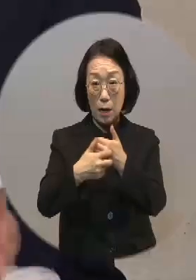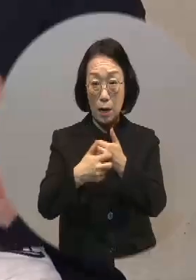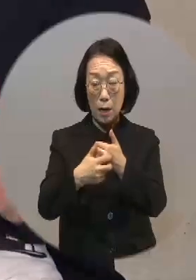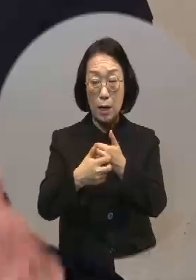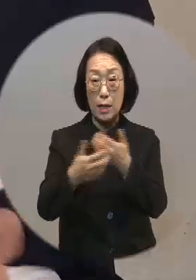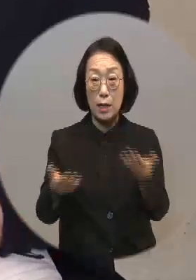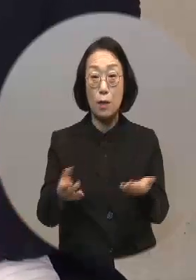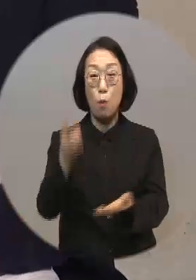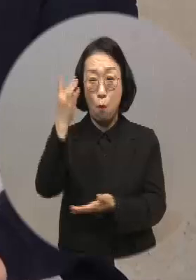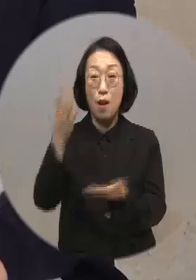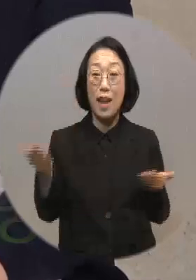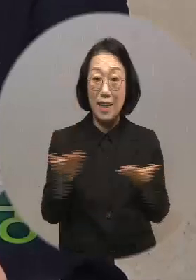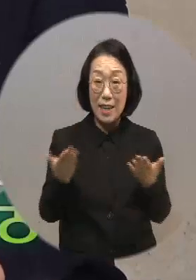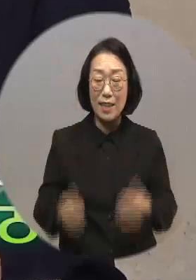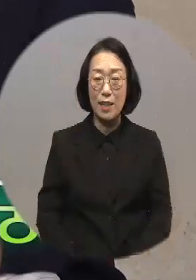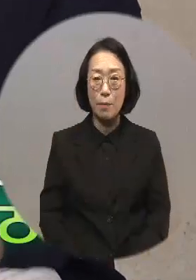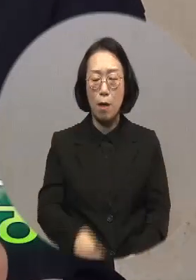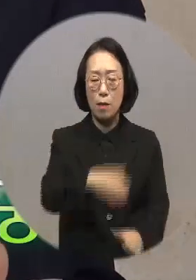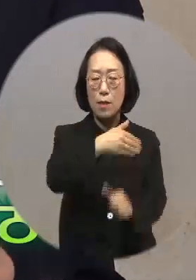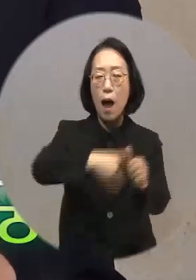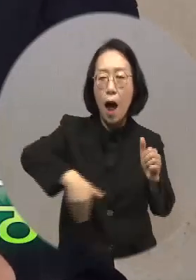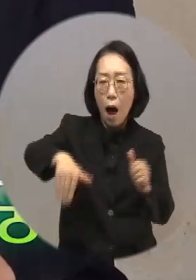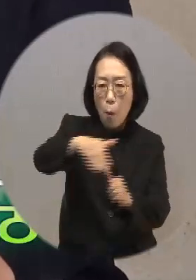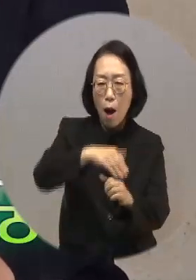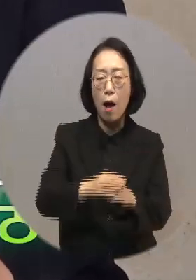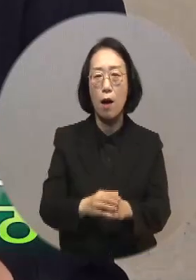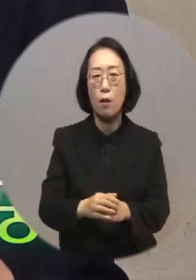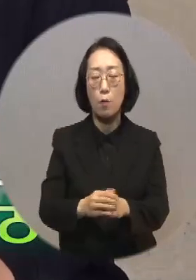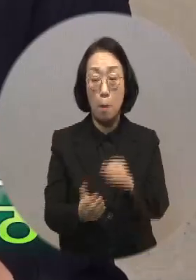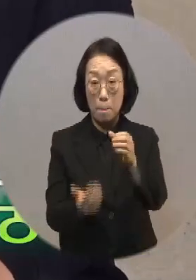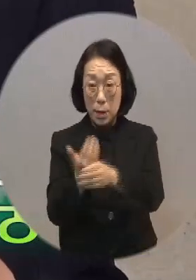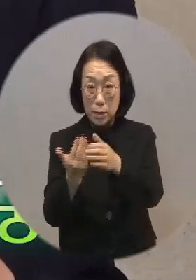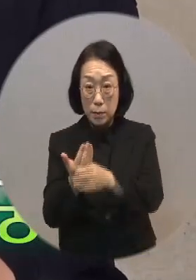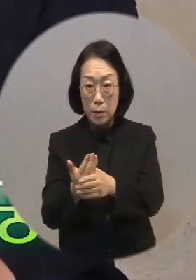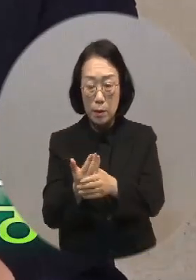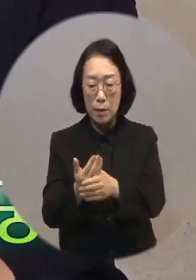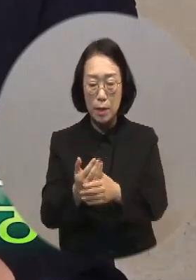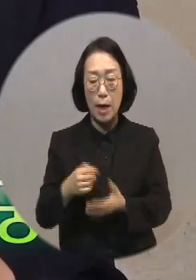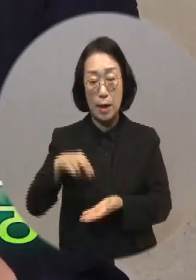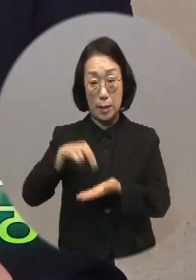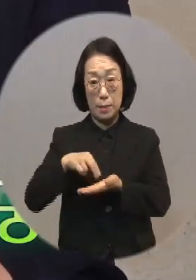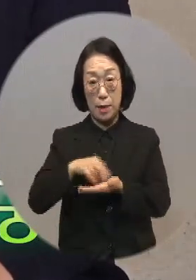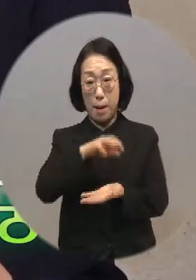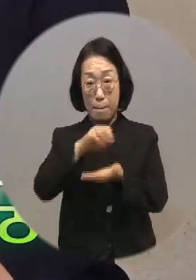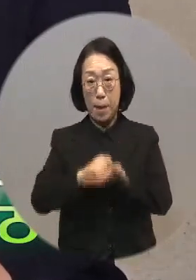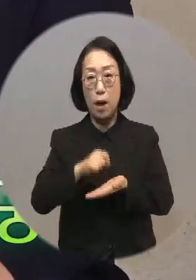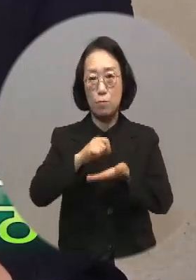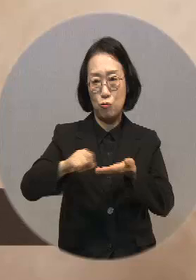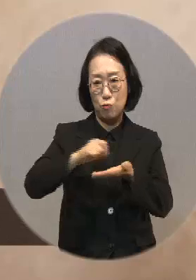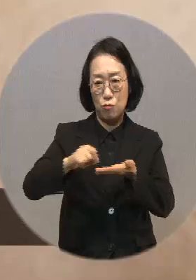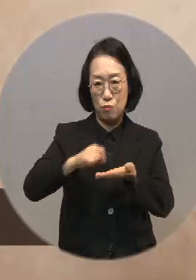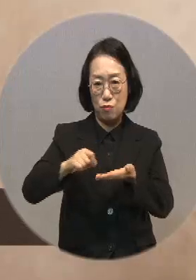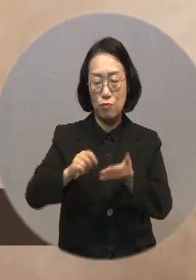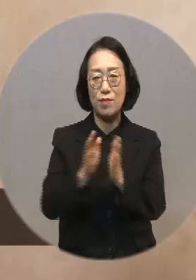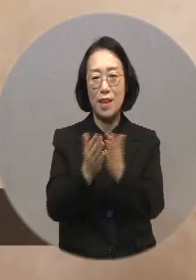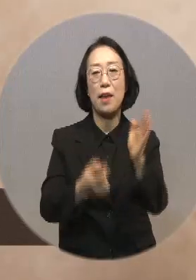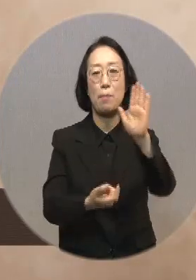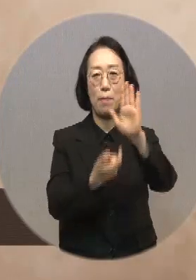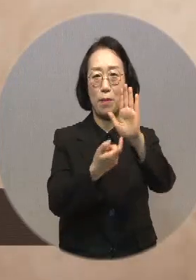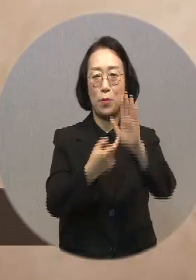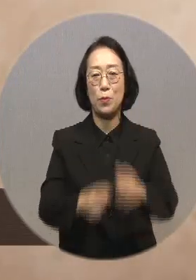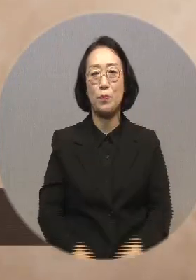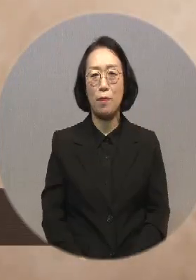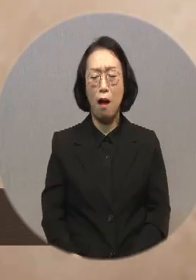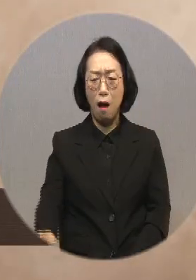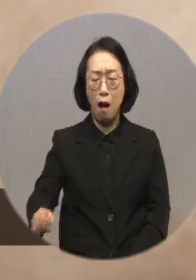보니까 그래서 응급실의 사연들과 그 응급실에서 바라본 세상을 쓰는 작가로 지금 활동하고 있습니다. 되게 바쁘실 텐데,